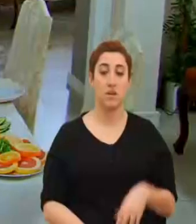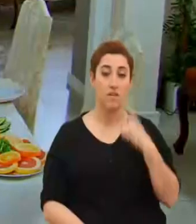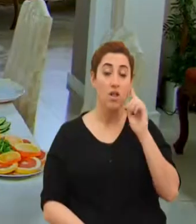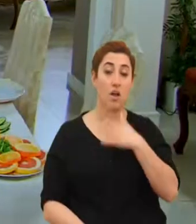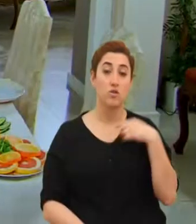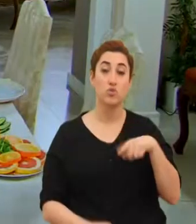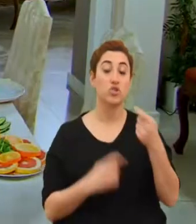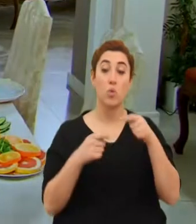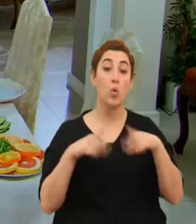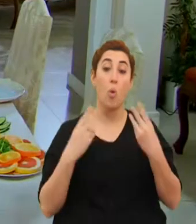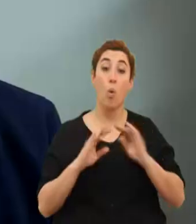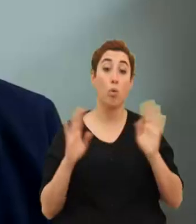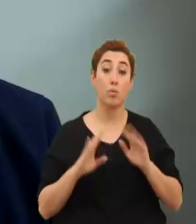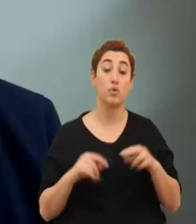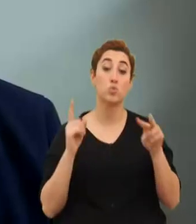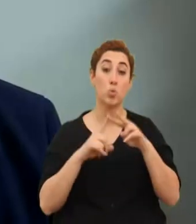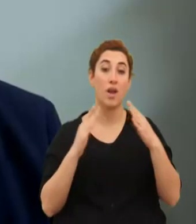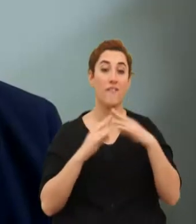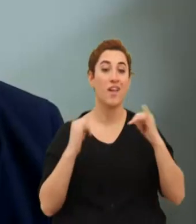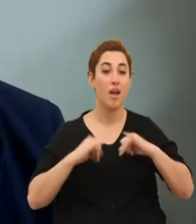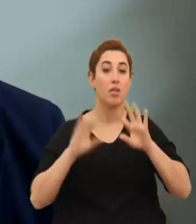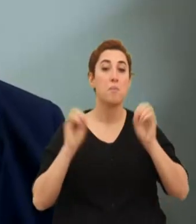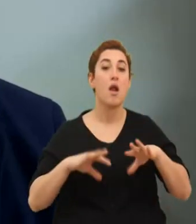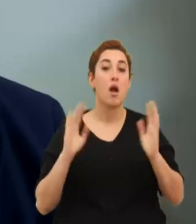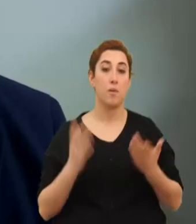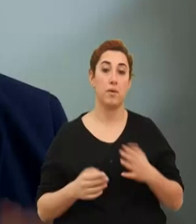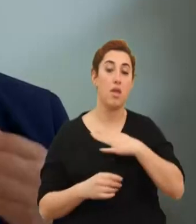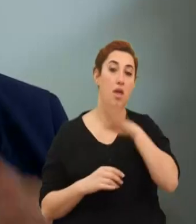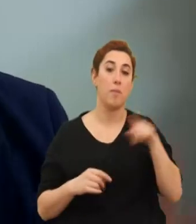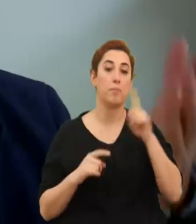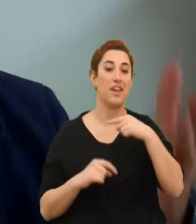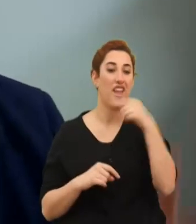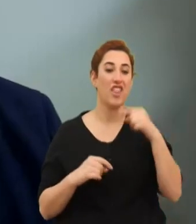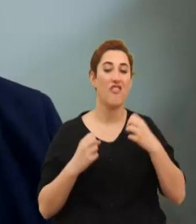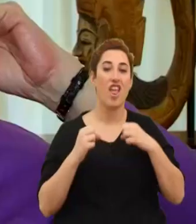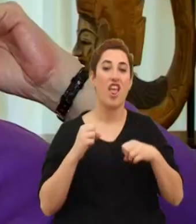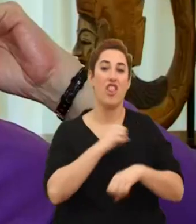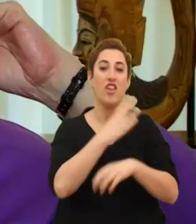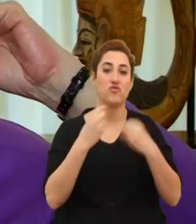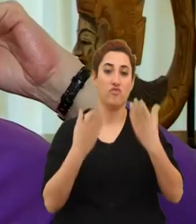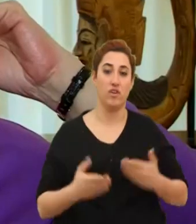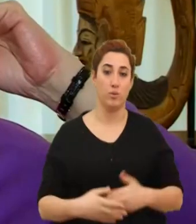Vallahi anneciğim bu iş böyle olmaz. Nurhan evde huzur muzur bırakmadı yani. Her yere bir negatif enerji saçıyor.